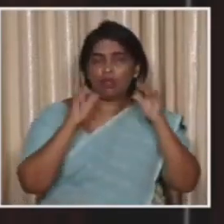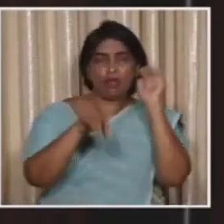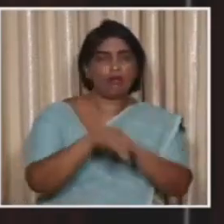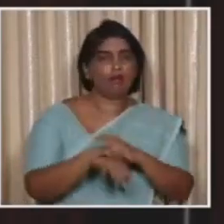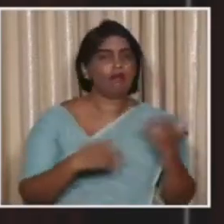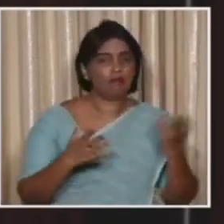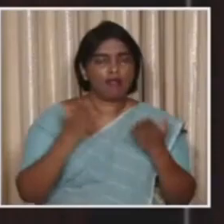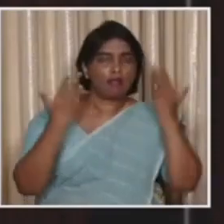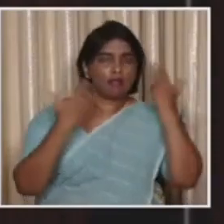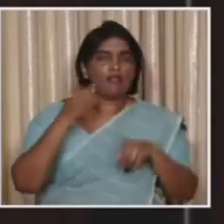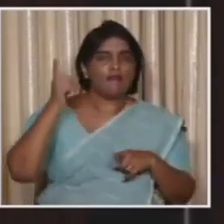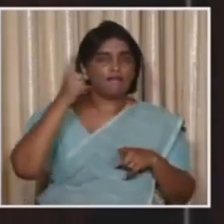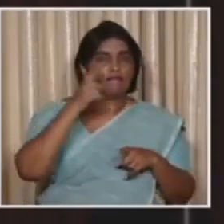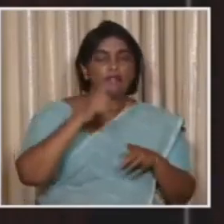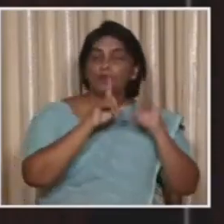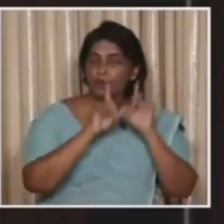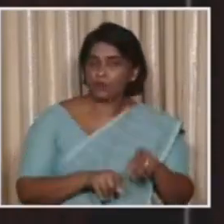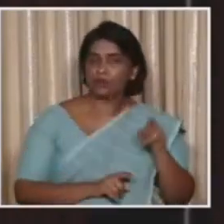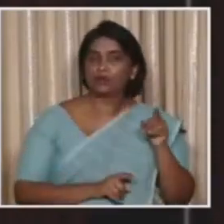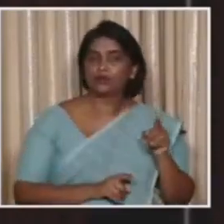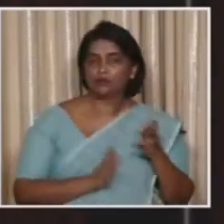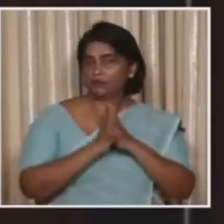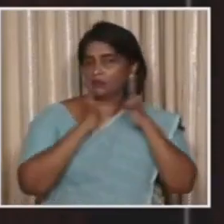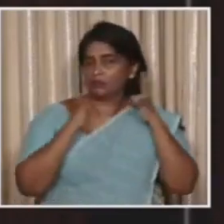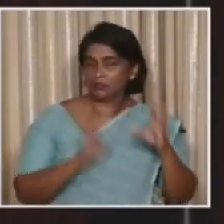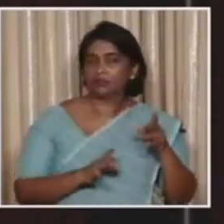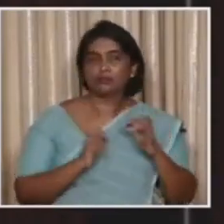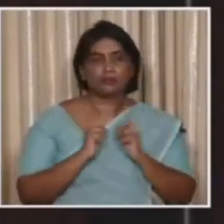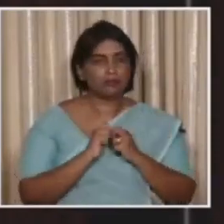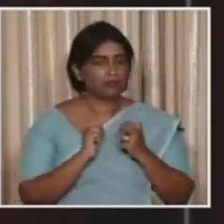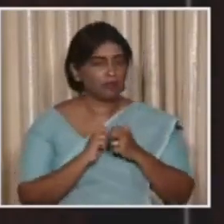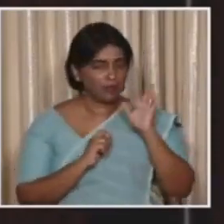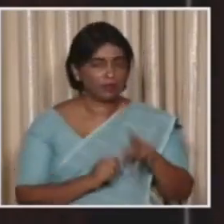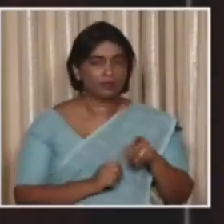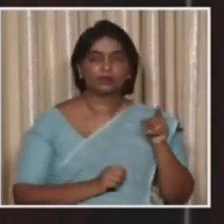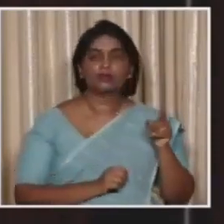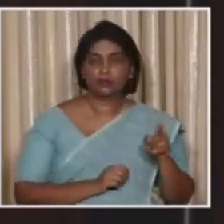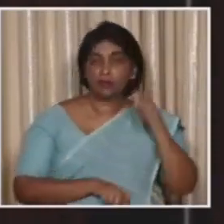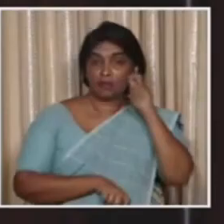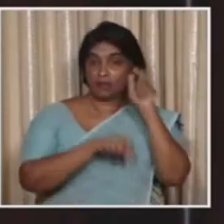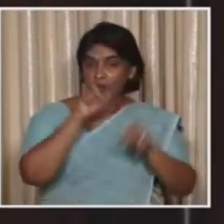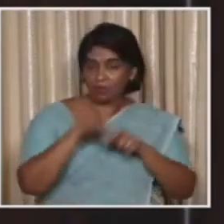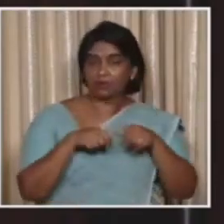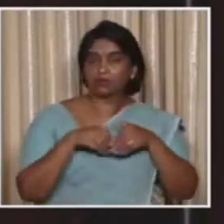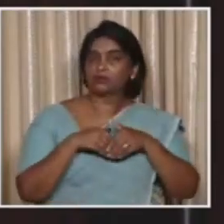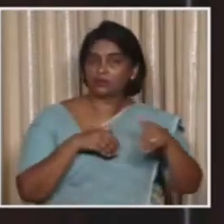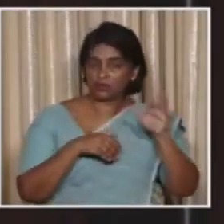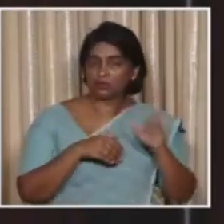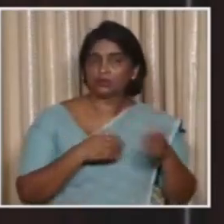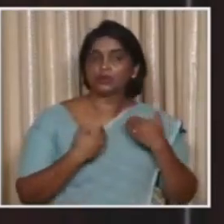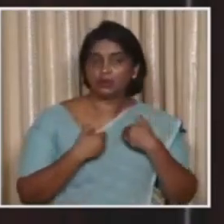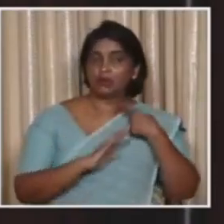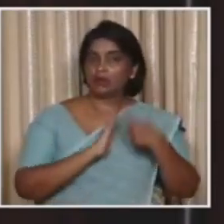බැරි මුත්‍ර ද්‍රේහයත් ඉතින් මේ වගේ අති විශාල හානියකට ලක් වෙච්ච පිරිසක් මේ වෙනකොට